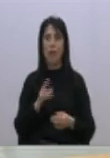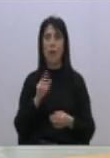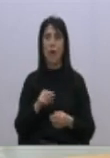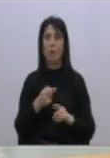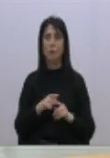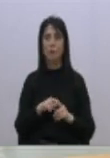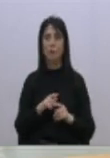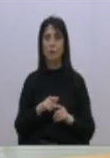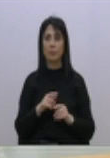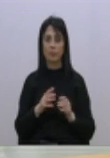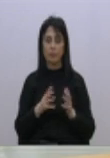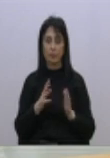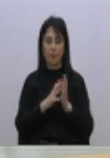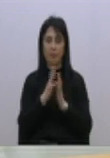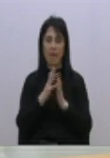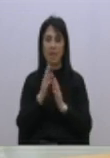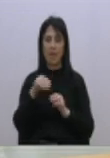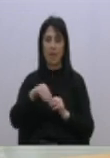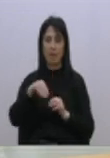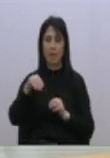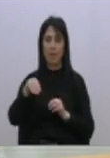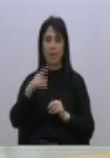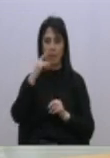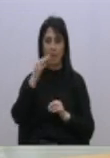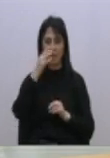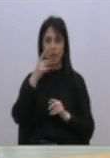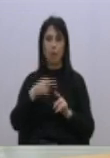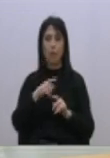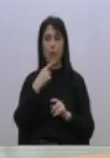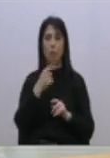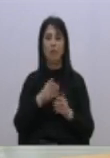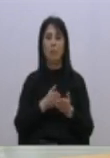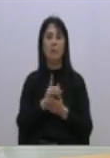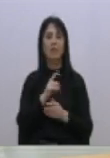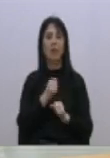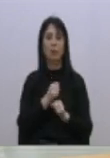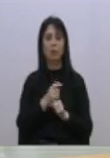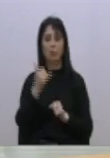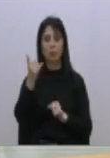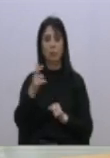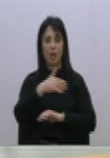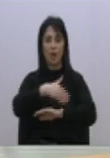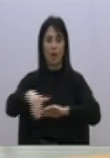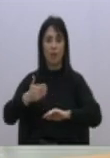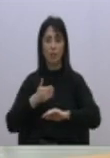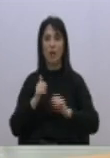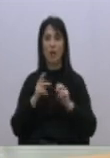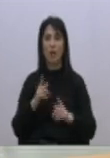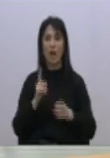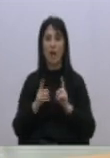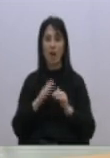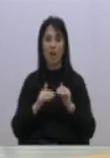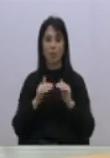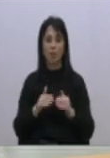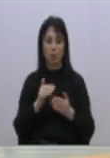აი ამ სანერგე მეურნეობებით, რომელსაც თქვენ თავს იწონებთ, ამ მიმართულებით რას აპირებთ? იმიტომ რომ რეალურად არაფერი